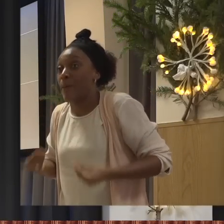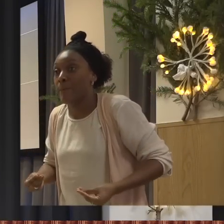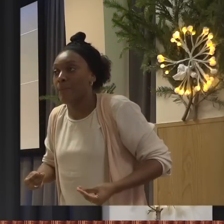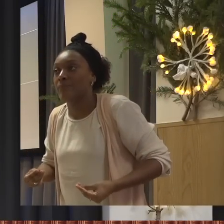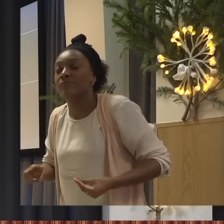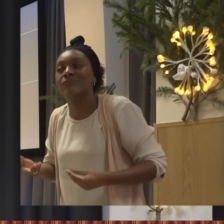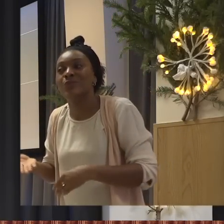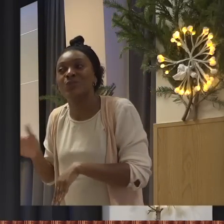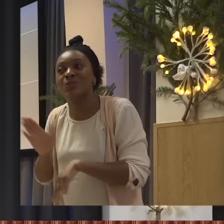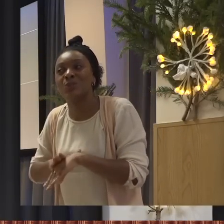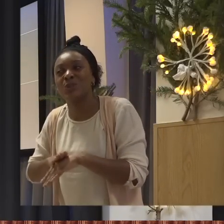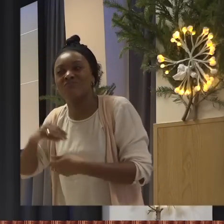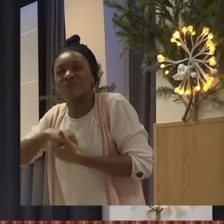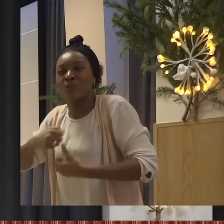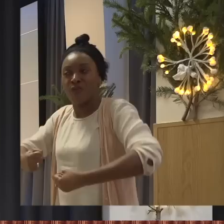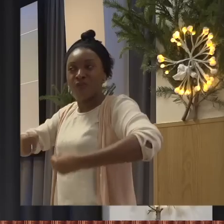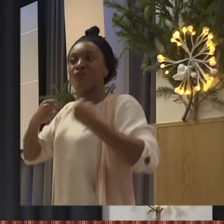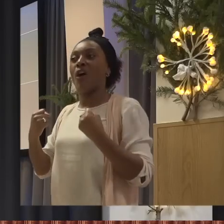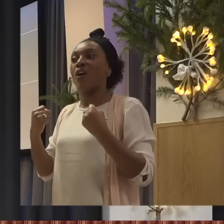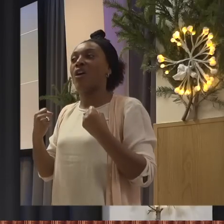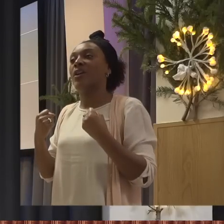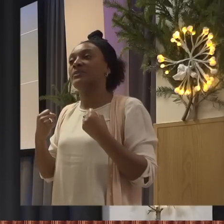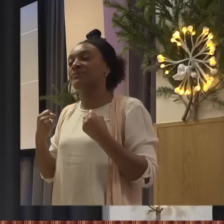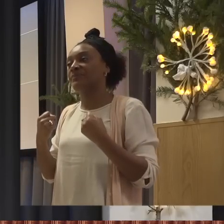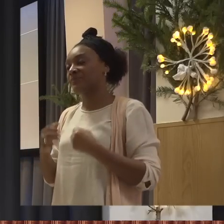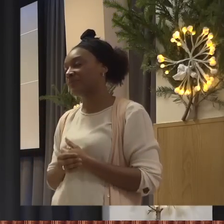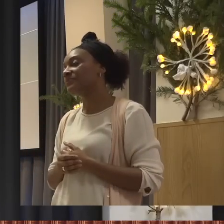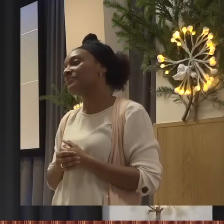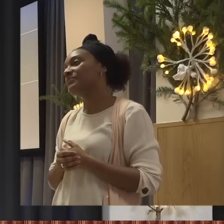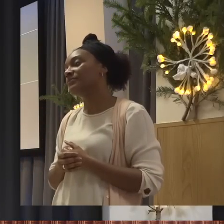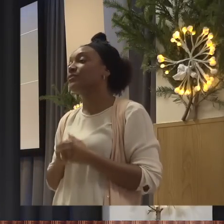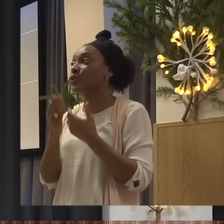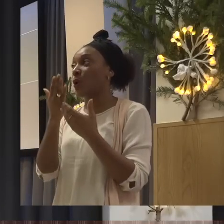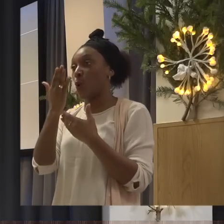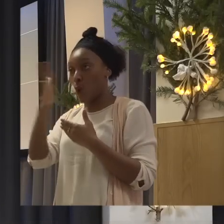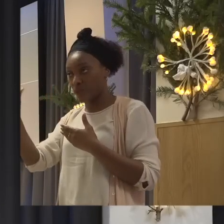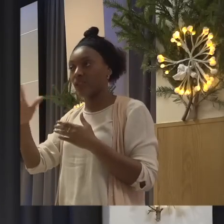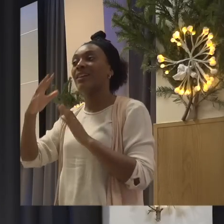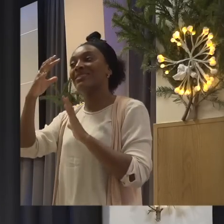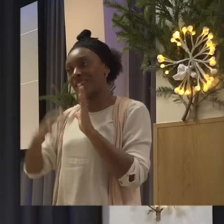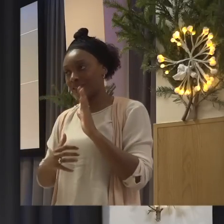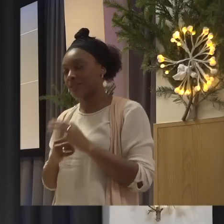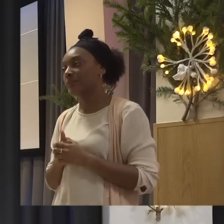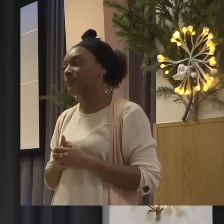je suis fort. » Lisons aussi ce texte, il est long, mais on va le lire.